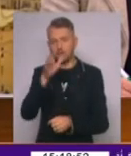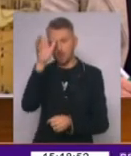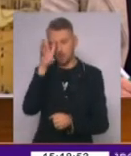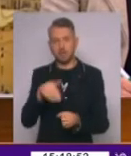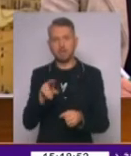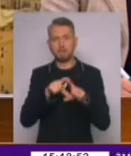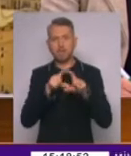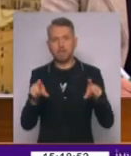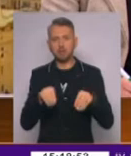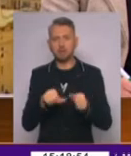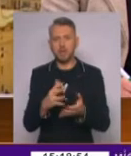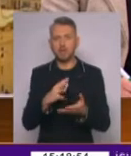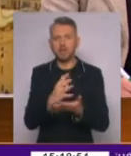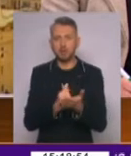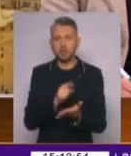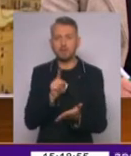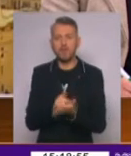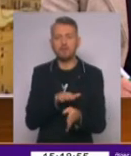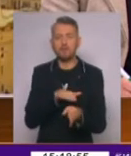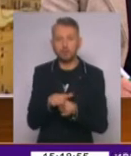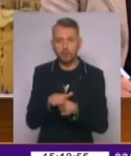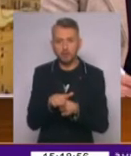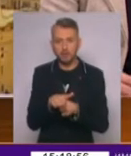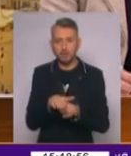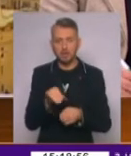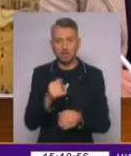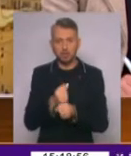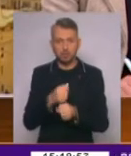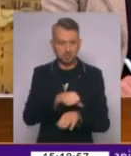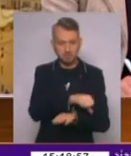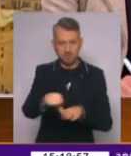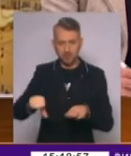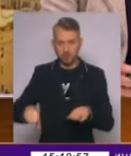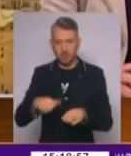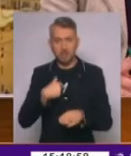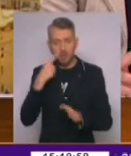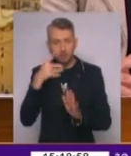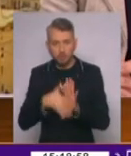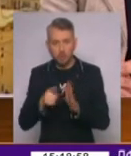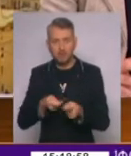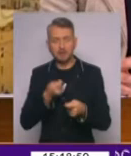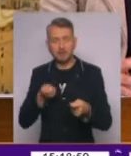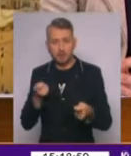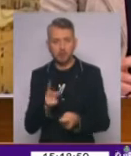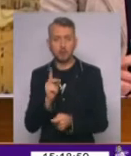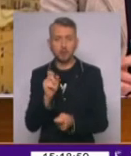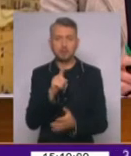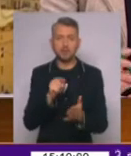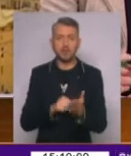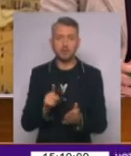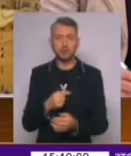ресурсів має лише виконати, винести межі 200-метрової зони. Mm-hmm. От я розумію, що це затягується. По-друге питання, що